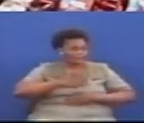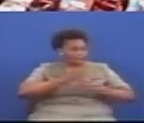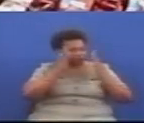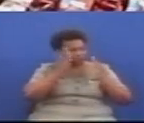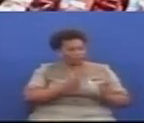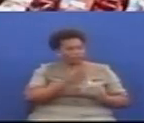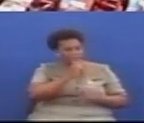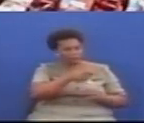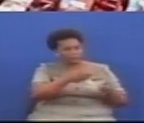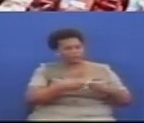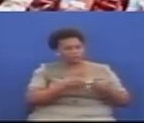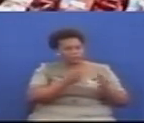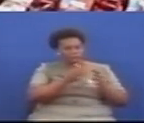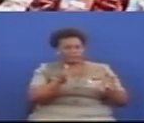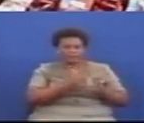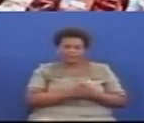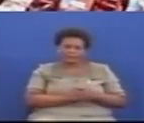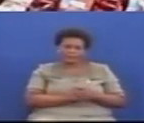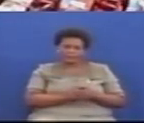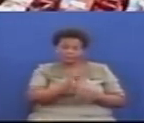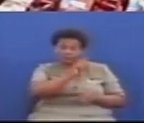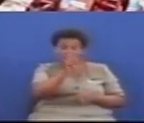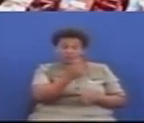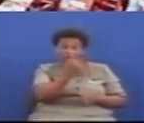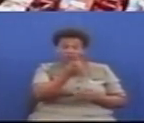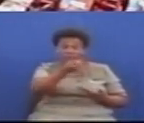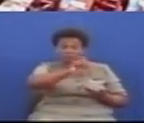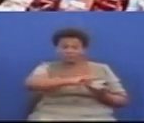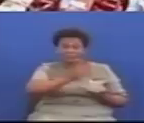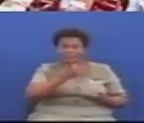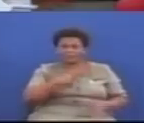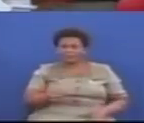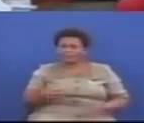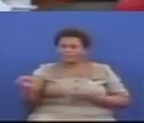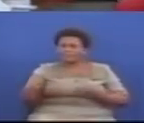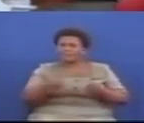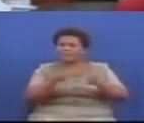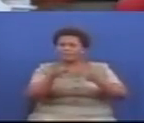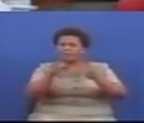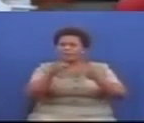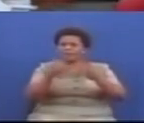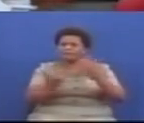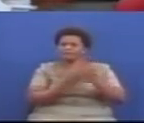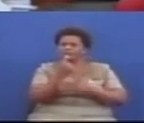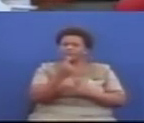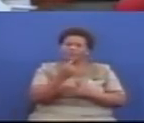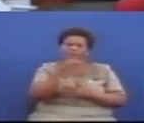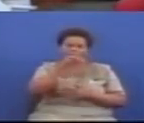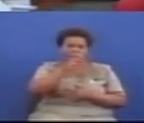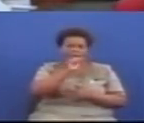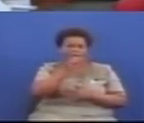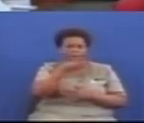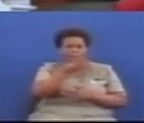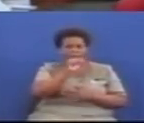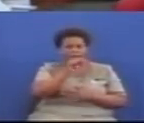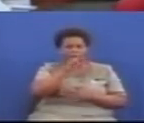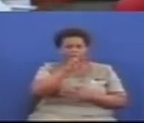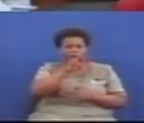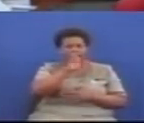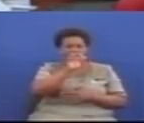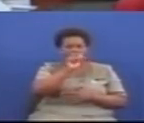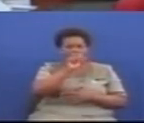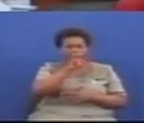swali. Kwa kuwa barabara ya kutoka Mwitika kwenda Baparawe na kutoka Chiungutwa